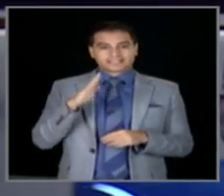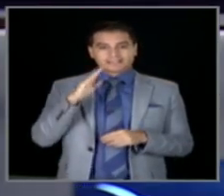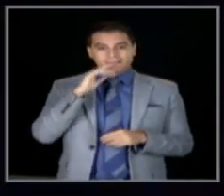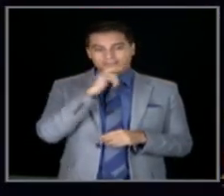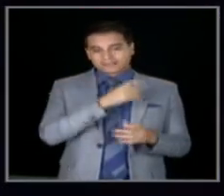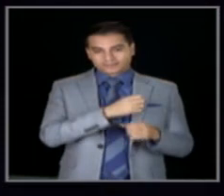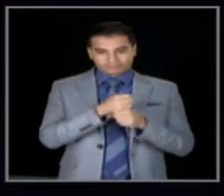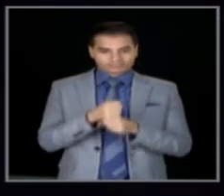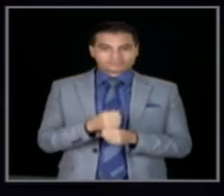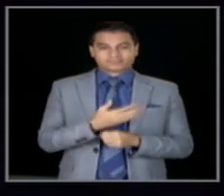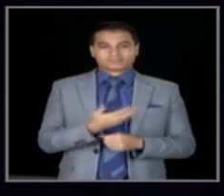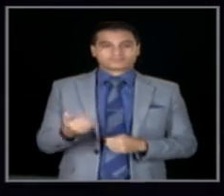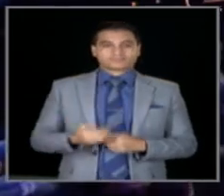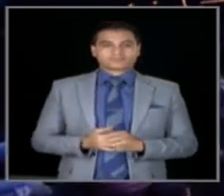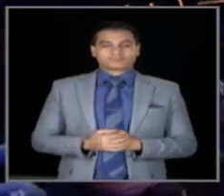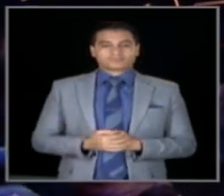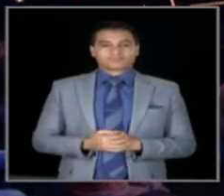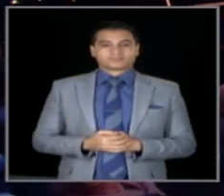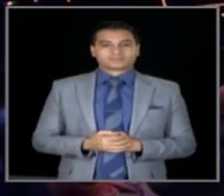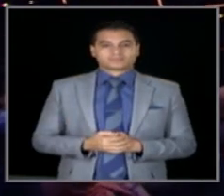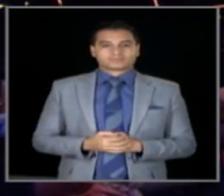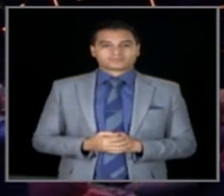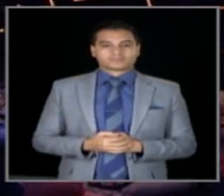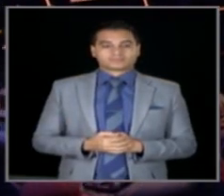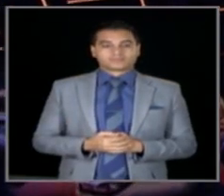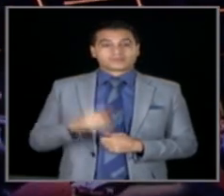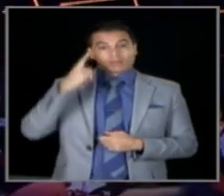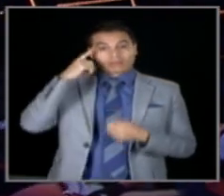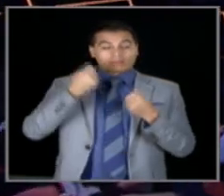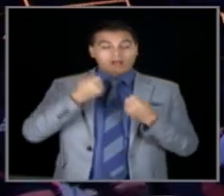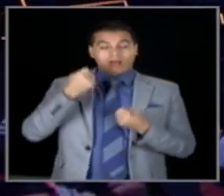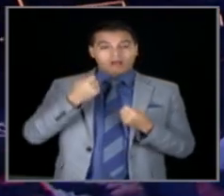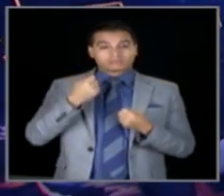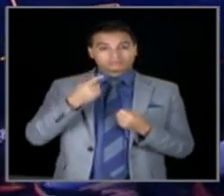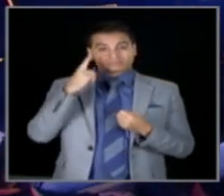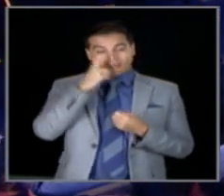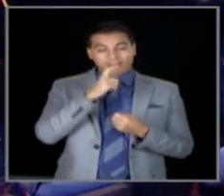عايزين إسراء تنضم لينا. بص، هي تحت ضغط خلسة